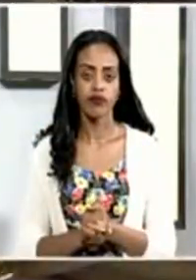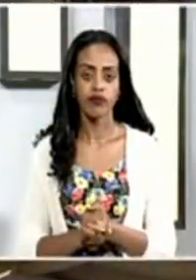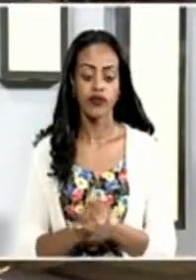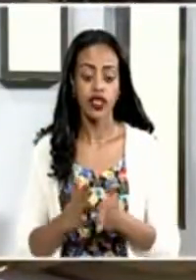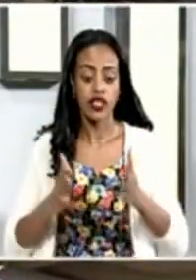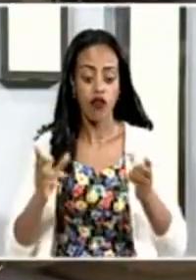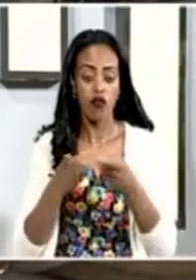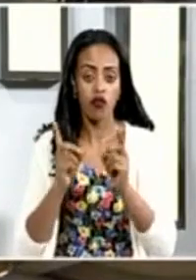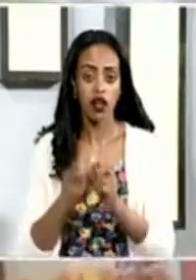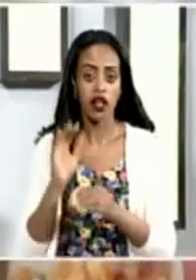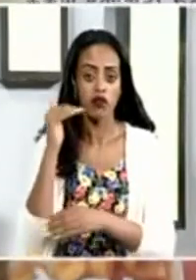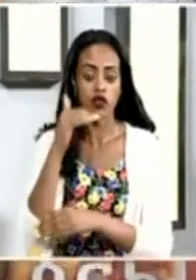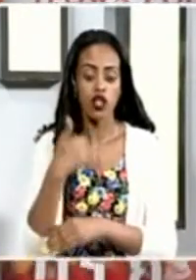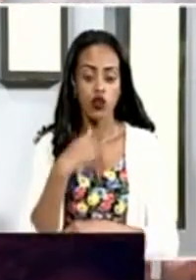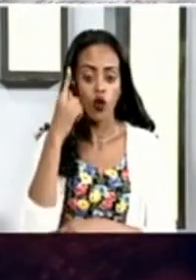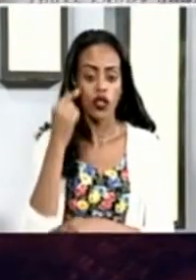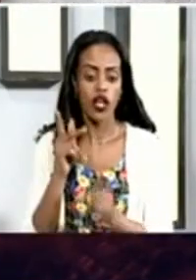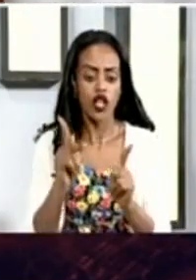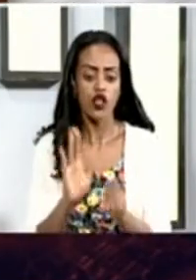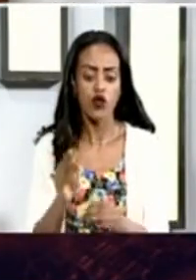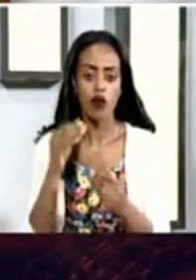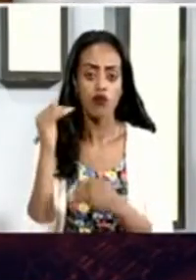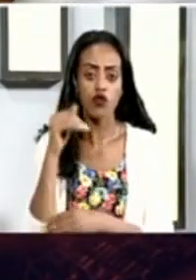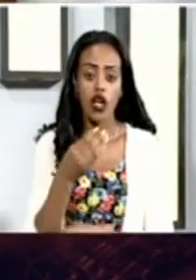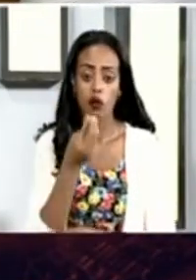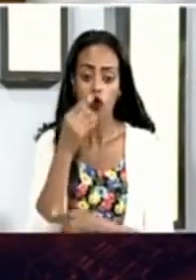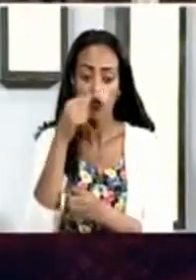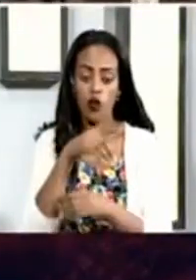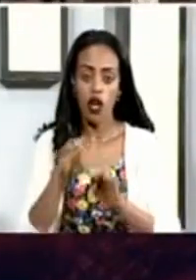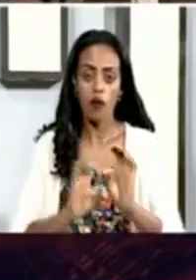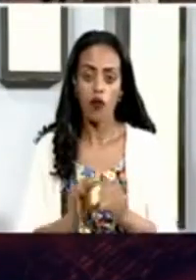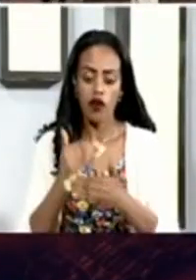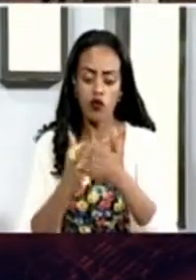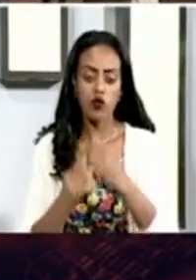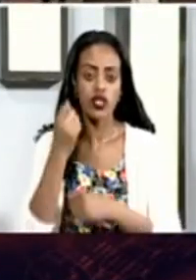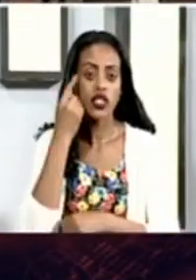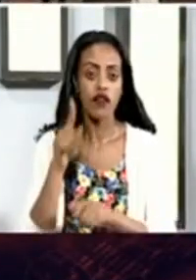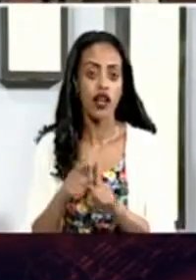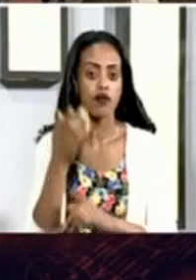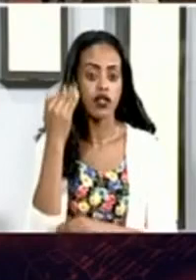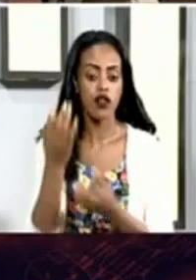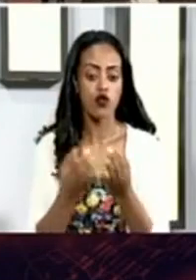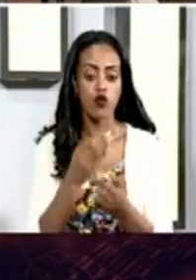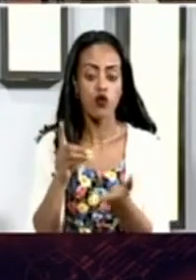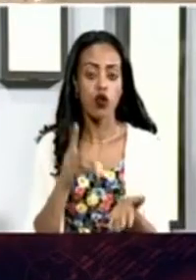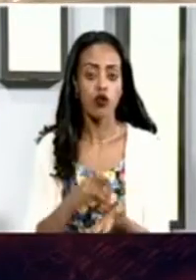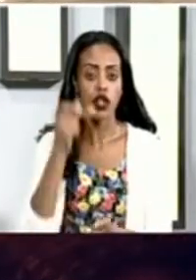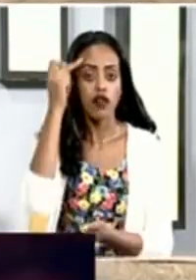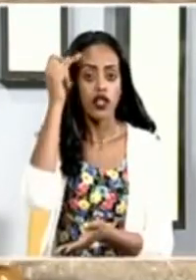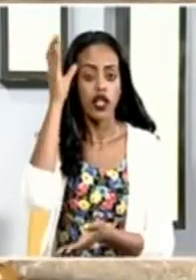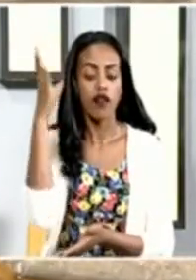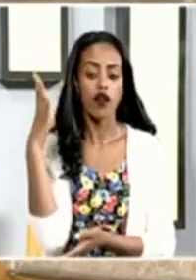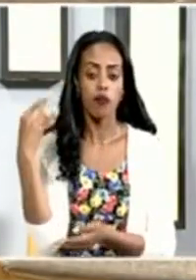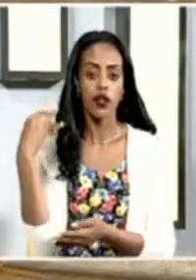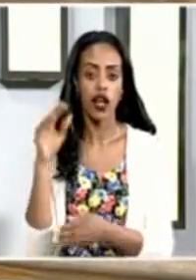سفيح فريات مشلا زلوا تقرأي هزوا مشلا نمجونت كعلو أم مقبر تحت جنزاب كم زنبرة زقالو الدكتور دبرت إن جبرم